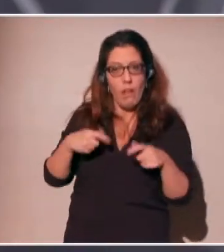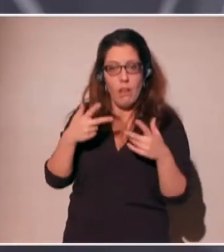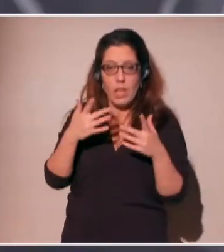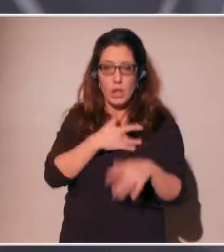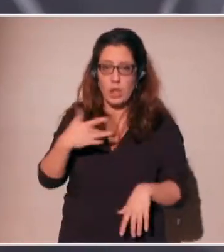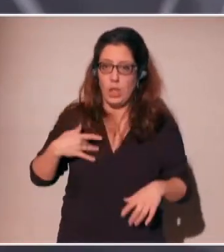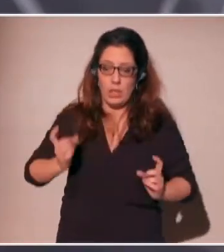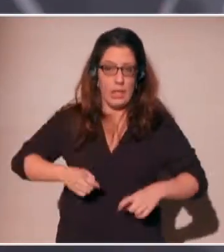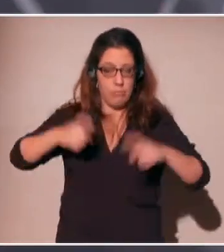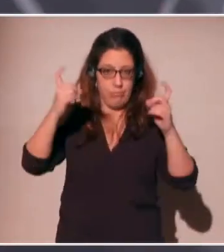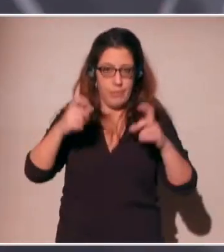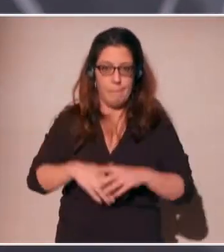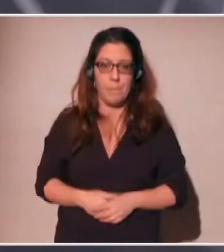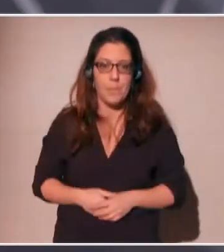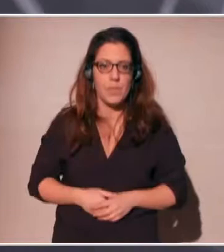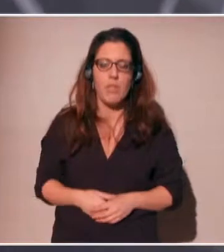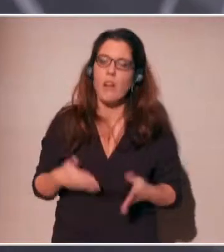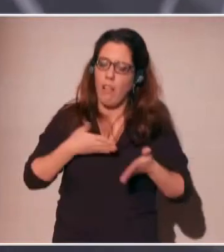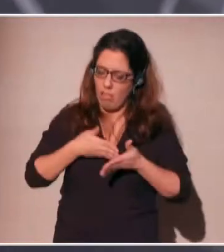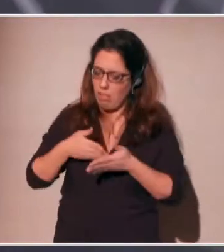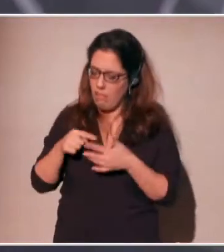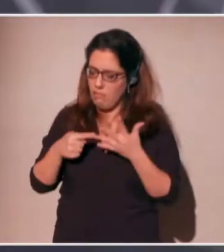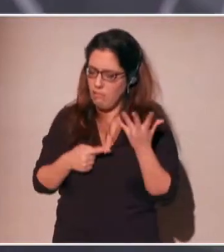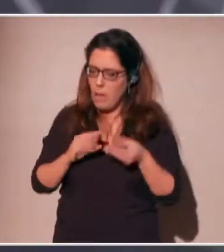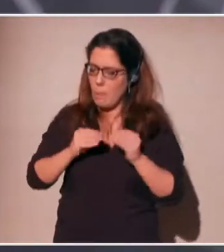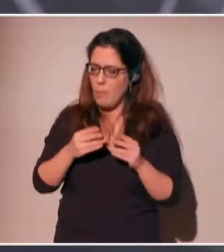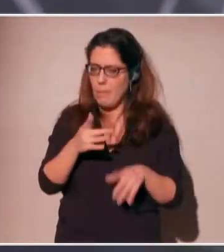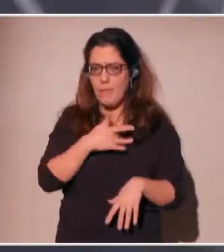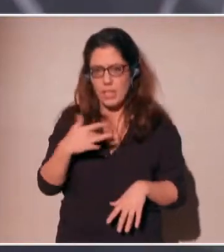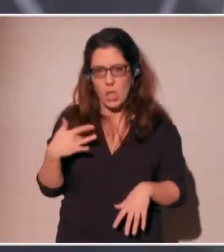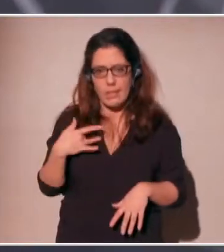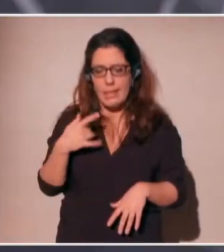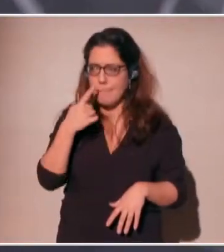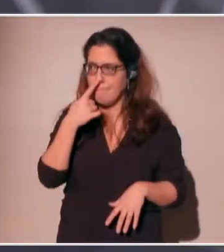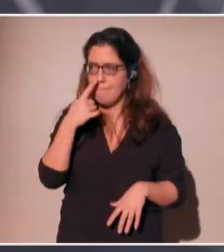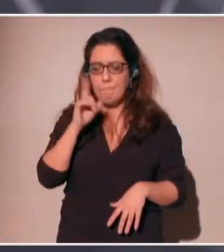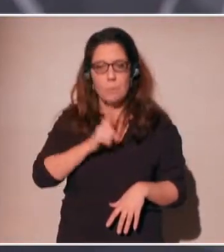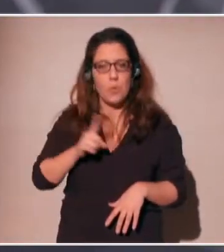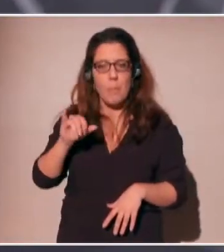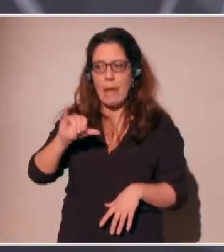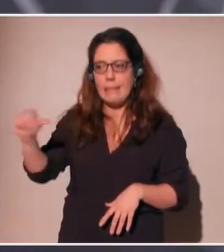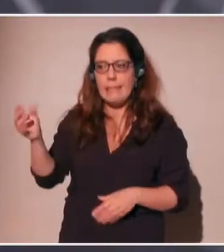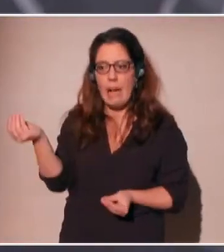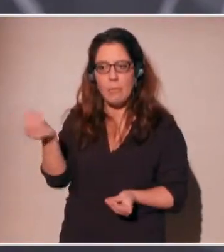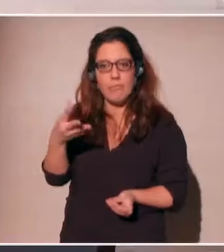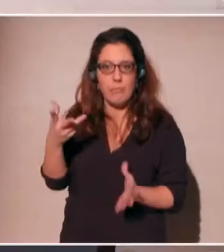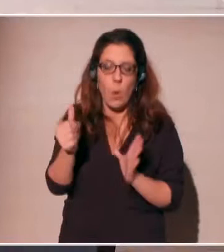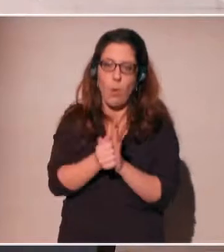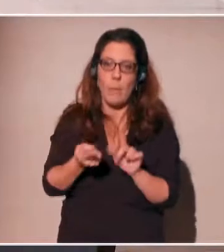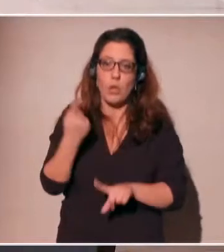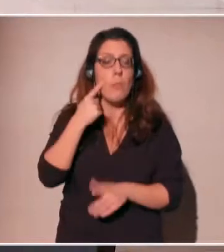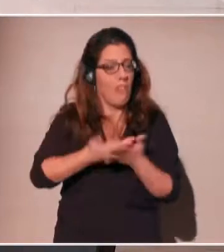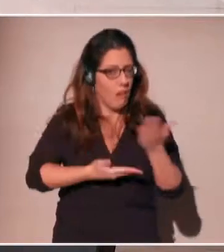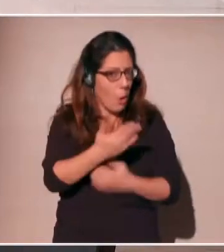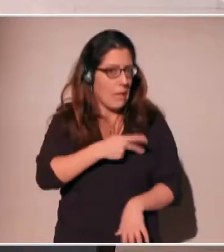difficultés auxquelles est confrontée la santé, on s'est dit la technologie de l'IA a un vrai rôle à jouer, pas pour remplacer les médecins, mais